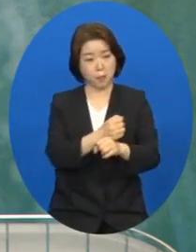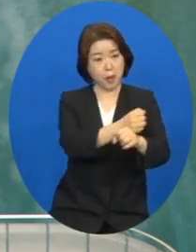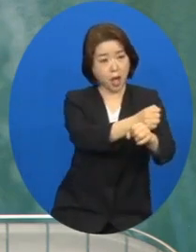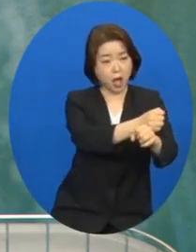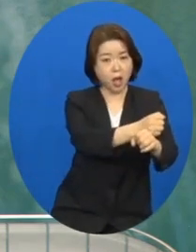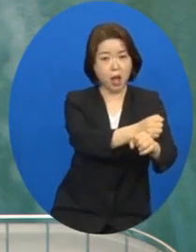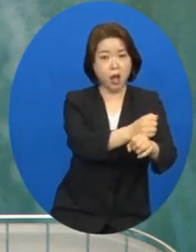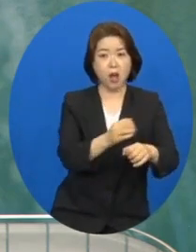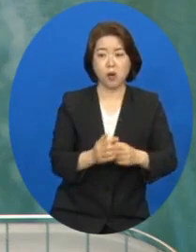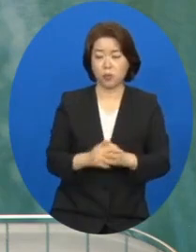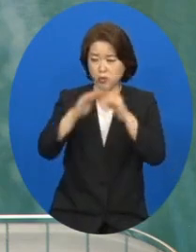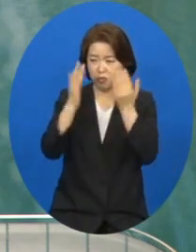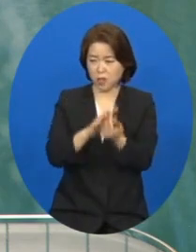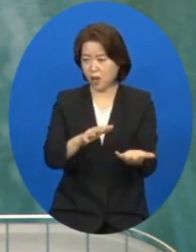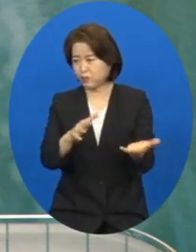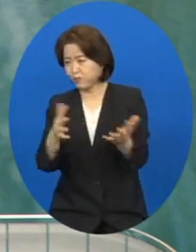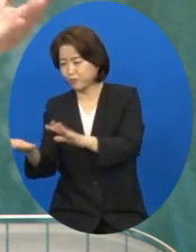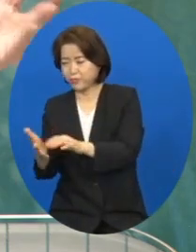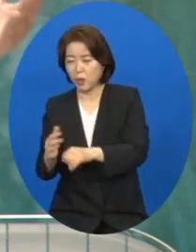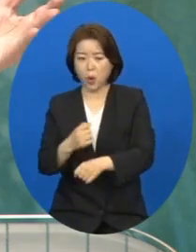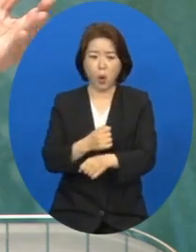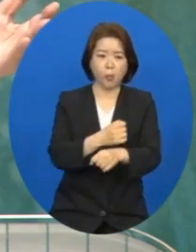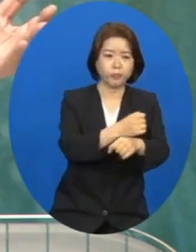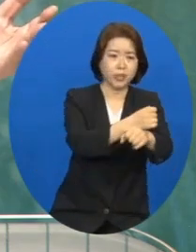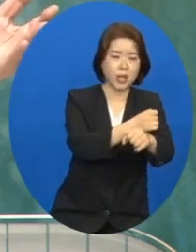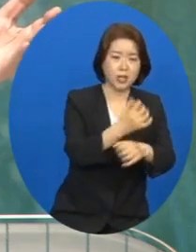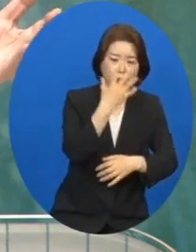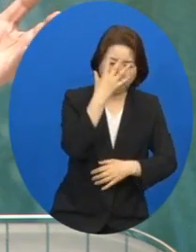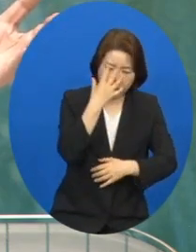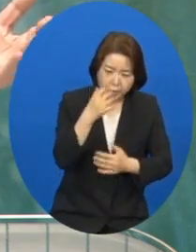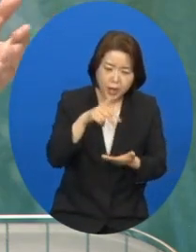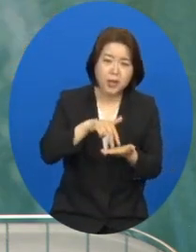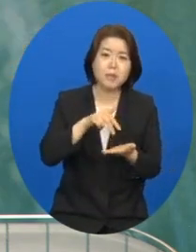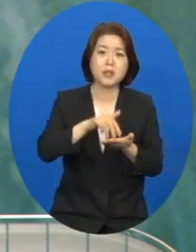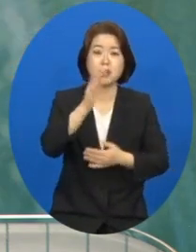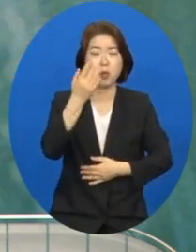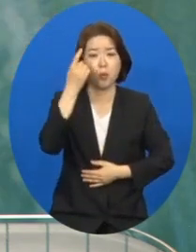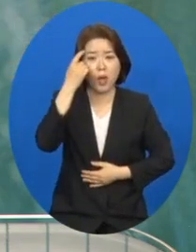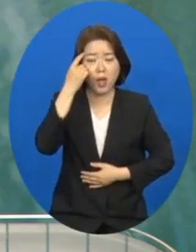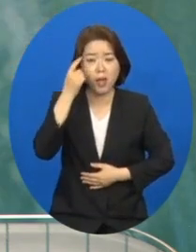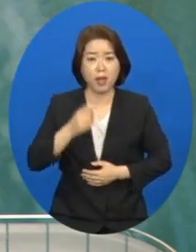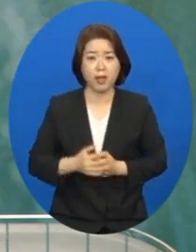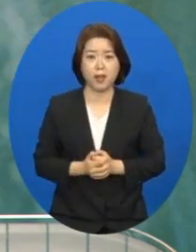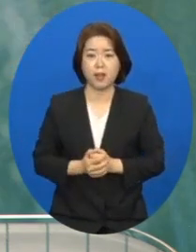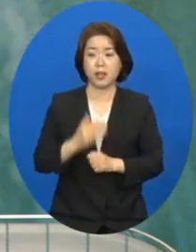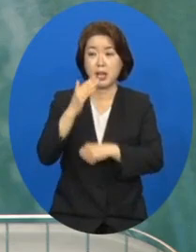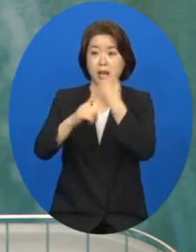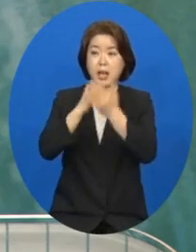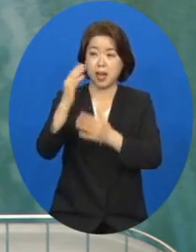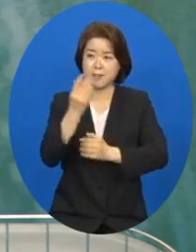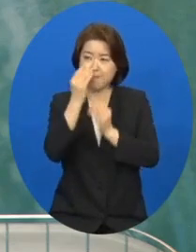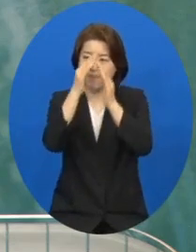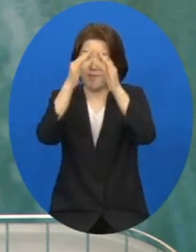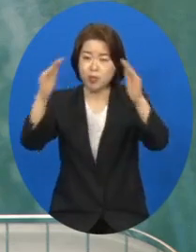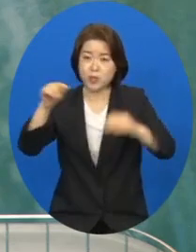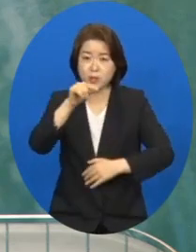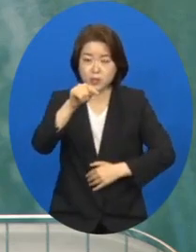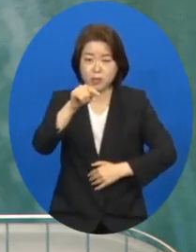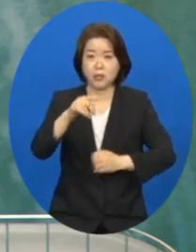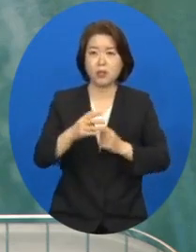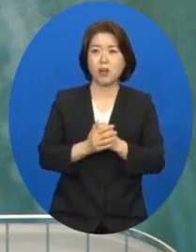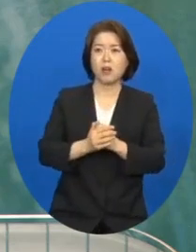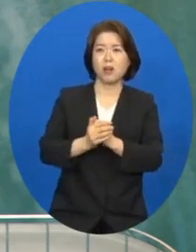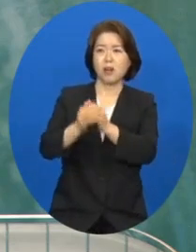다 죽고 포로로 잡혀가는 비참한 신세가 되어야 되나, 하나님의 성전인 예루살렘 성전은 어째 저렇게